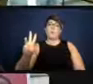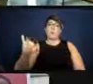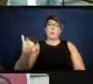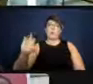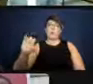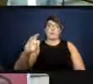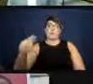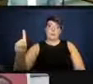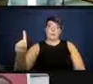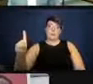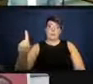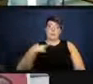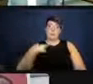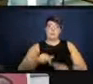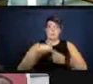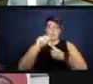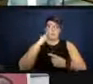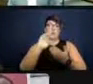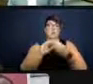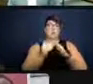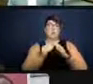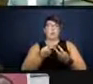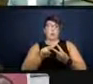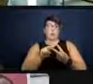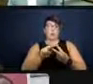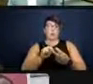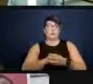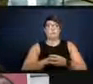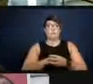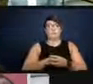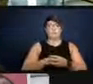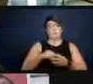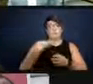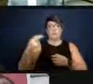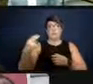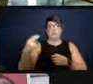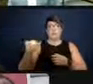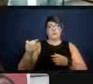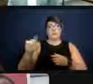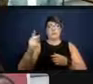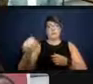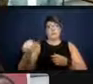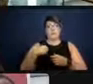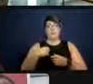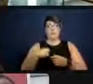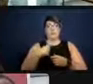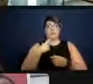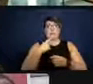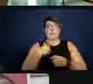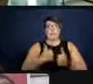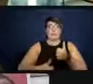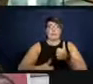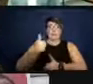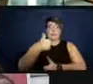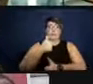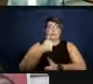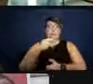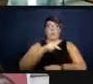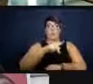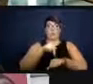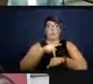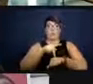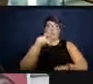ويكر هي متخصصة من الشراكات ما بين المدرسة والمجتمعات. دكتور هينج متواجدة معنا،